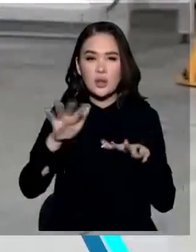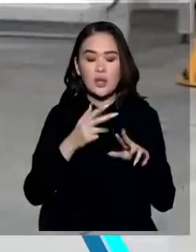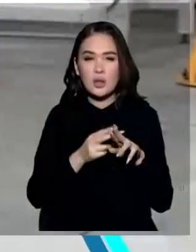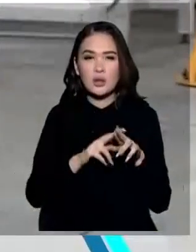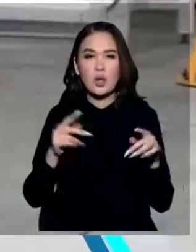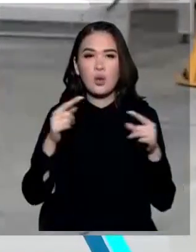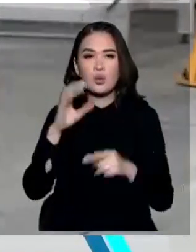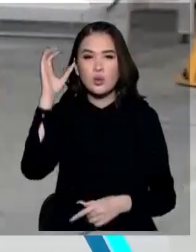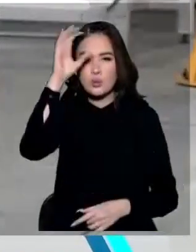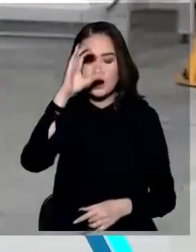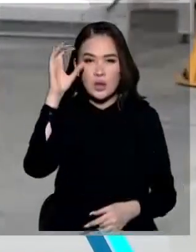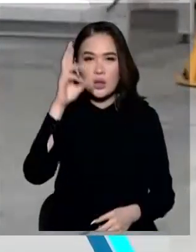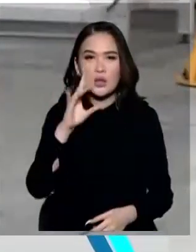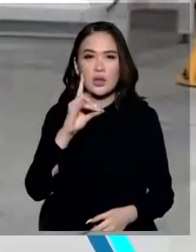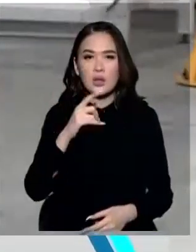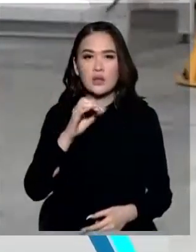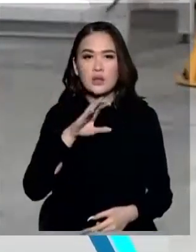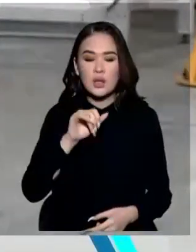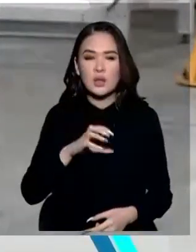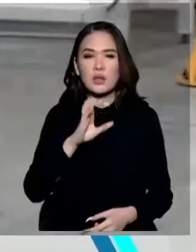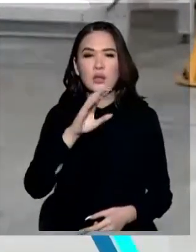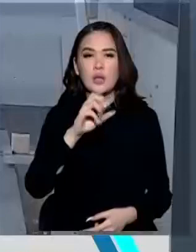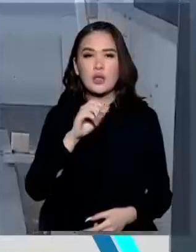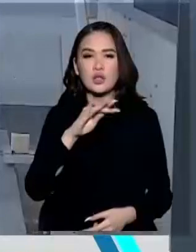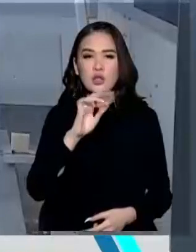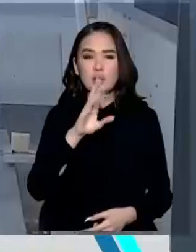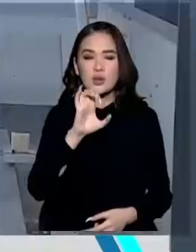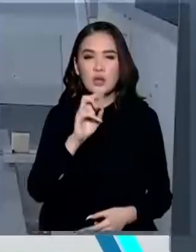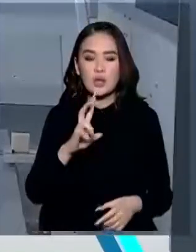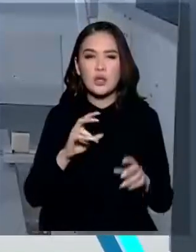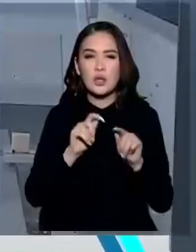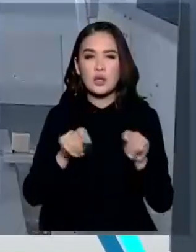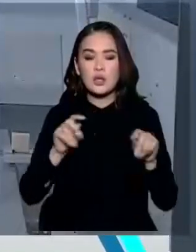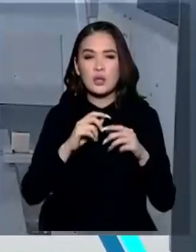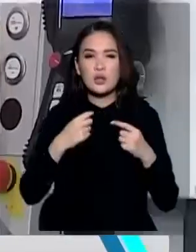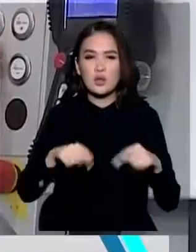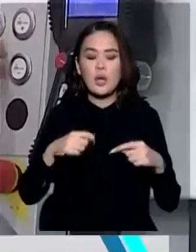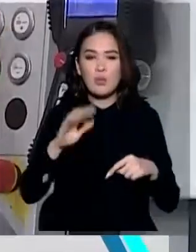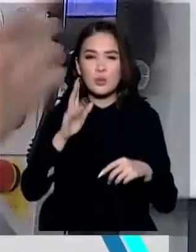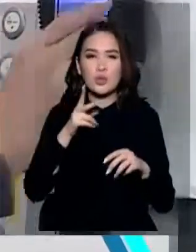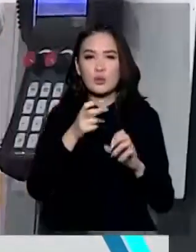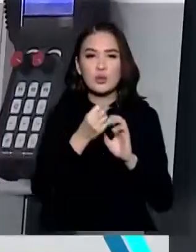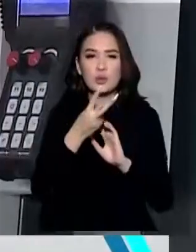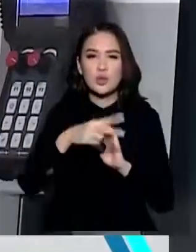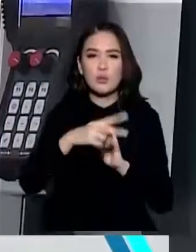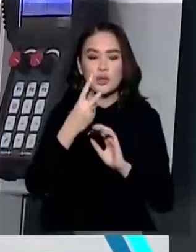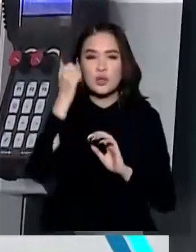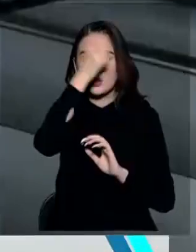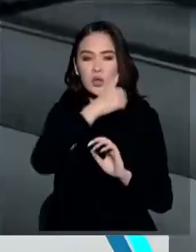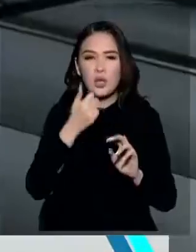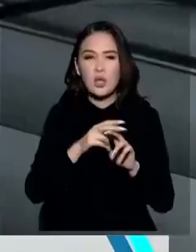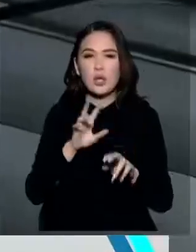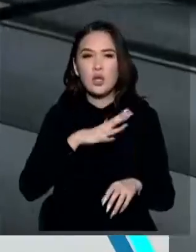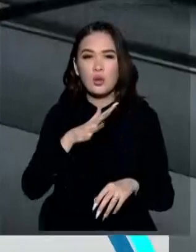яғни Өзбекстан, Қырғызстан, Тәжікстанда сатылатын болады. Жалпы 2022 жылы Шымкентте 51 жоба іске